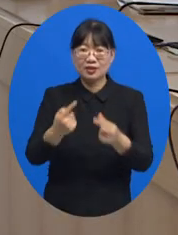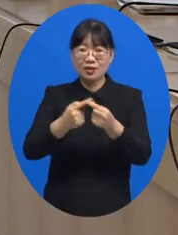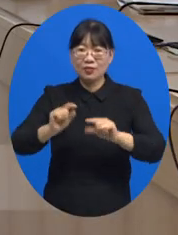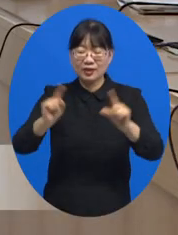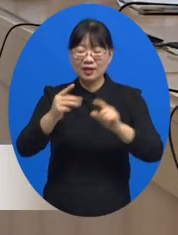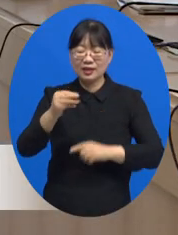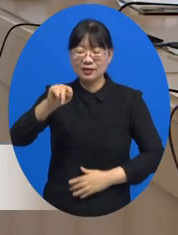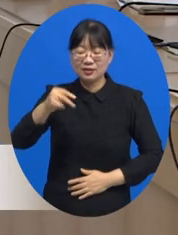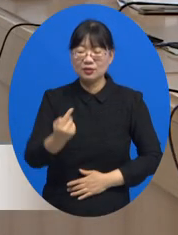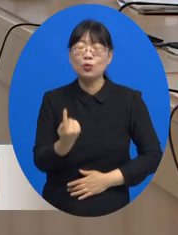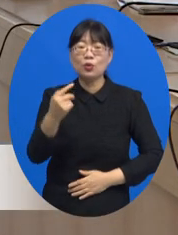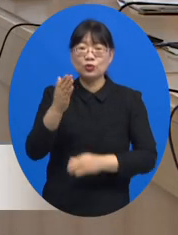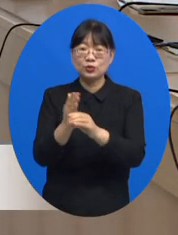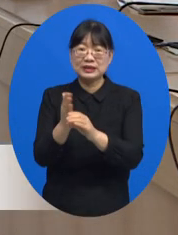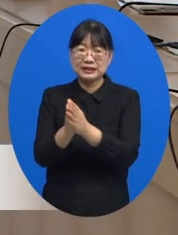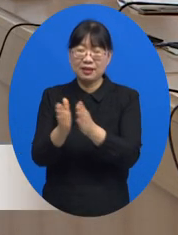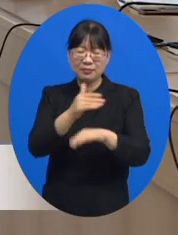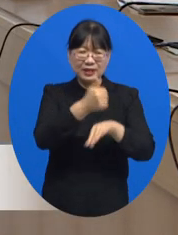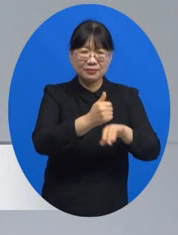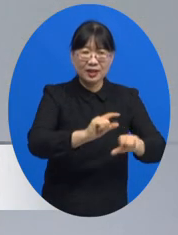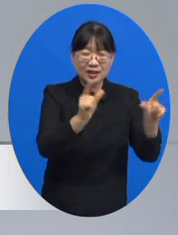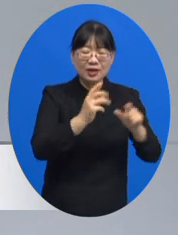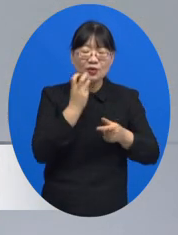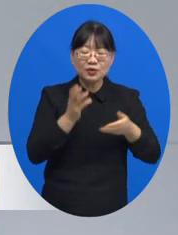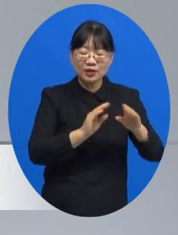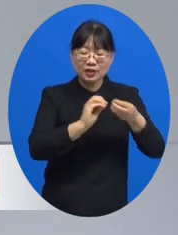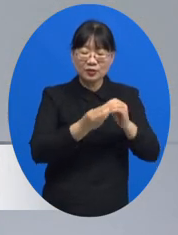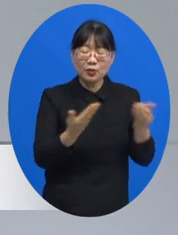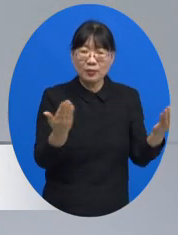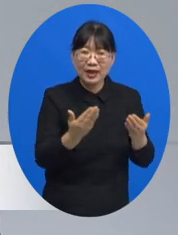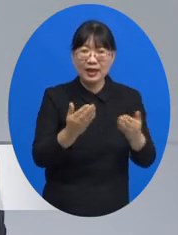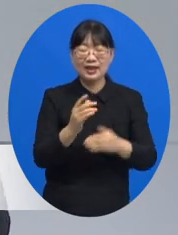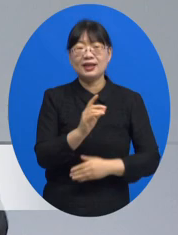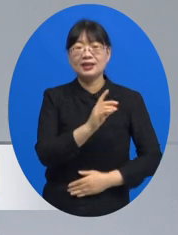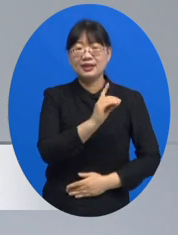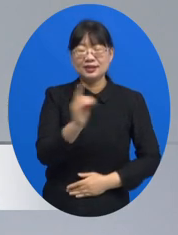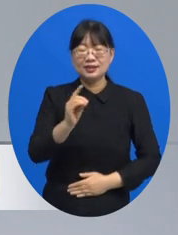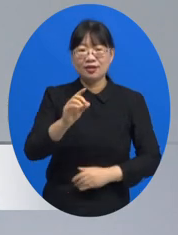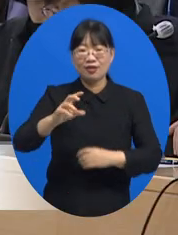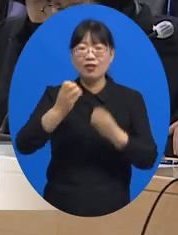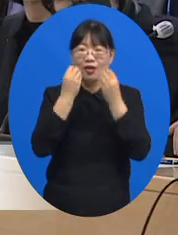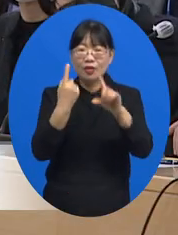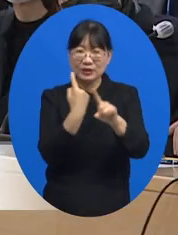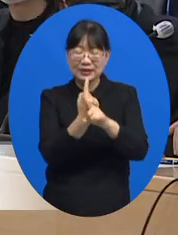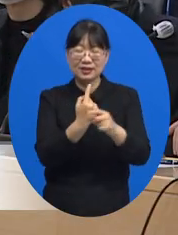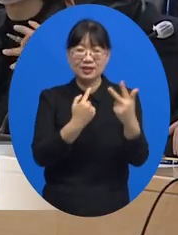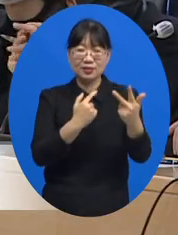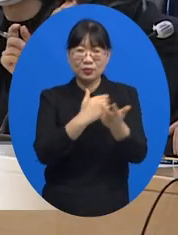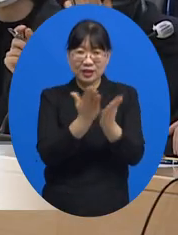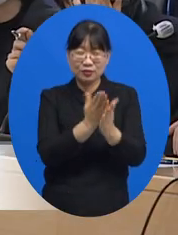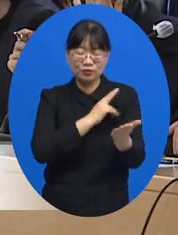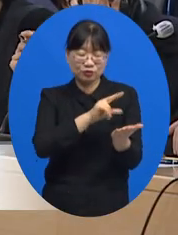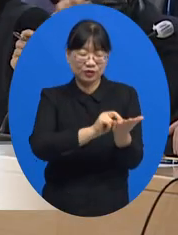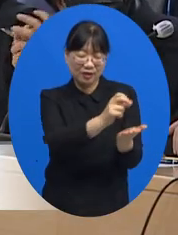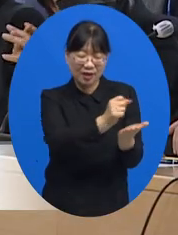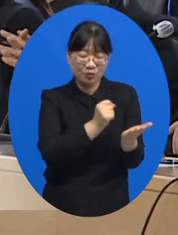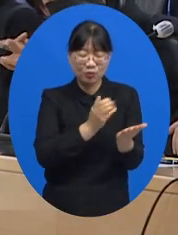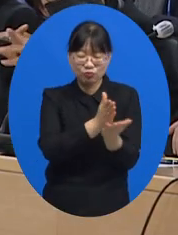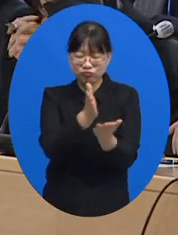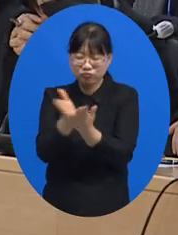첫날 탄소중립을 시작으로 마지막 날엔 경기도 제주읍에 디지털 혁신까지 총 7가지 주제로 각 분야 전문가들이